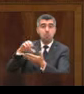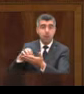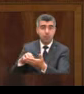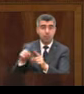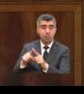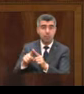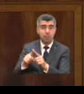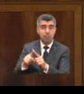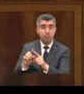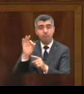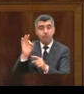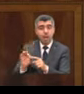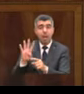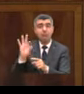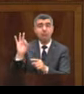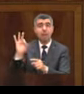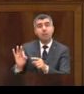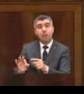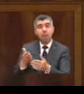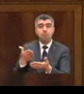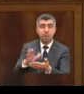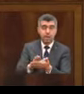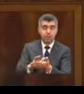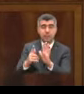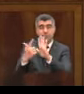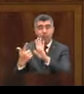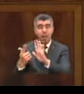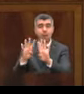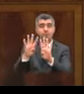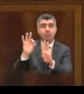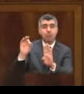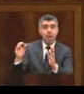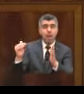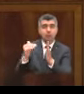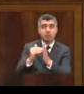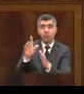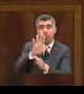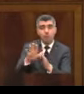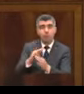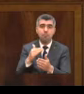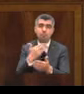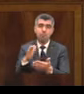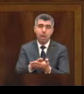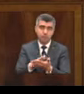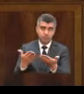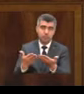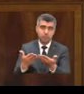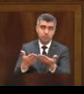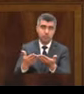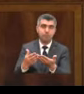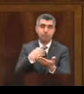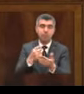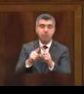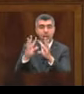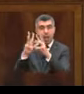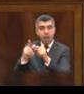النسبة ل 40% ديال الوفيات، 7,800 شخص إصابة كتوفى في هذه الدور. فإذا هذا إنجاز